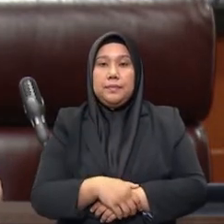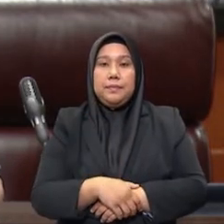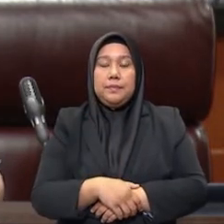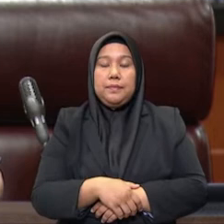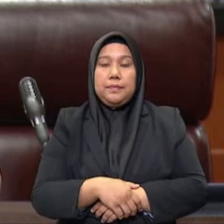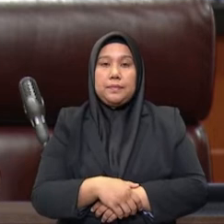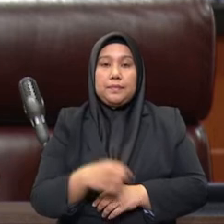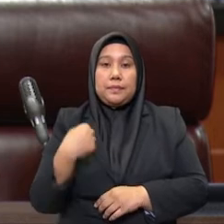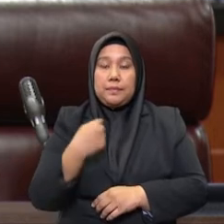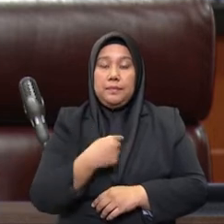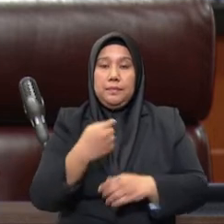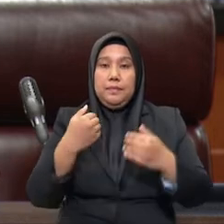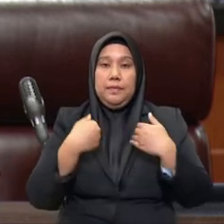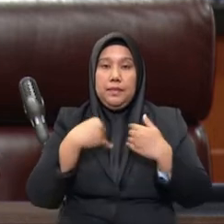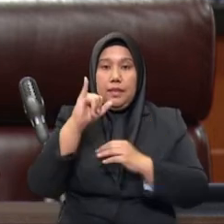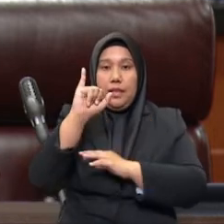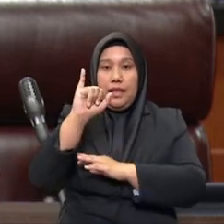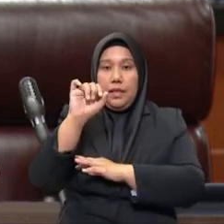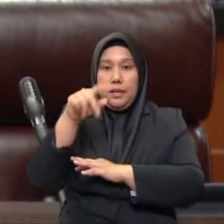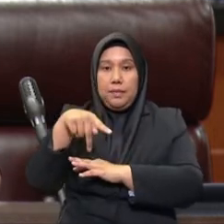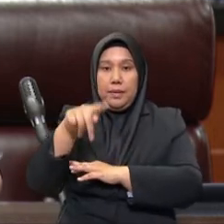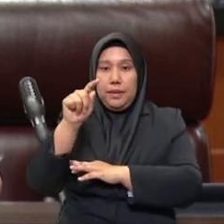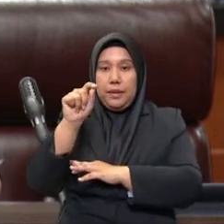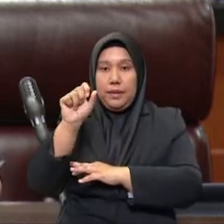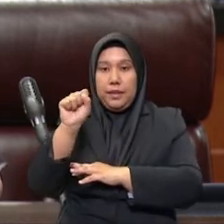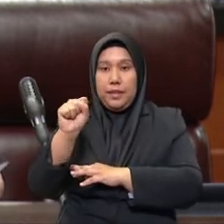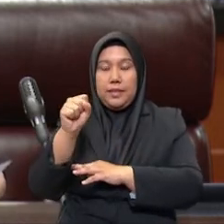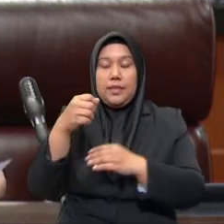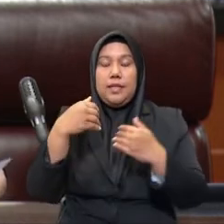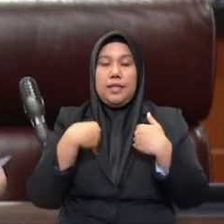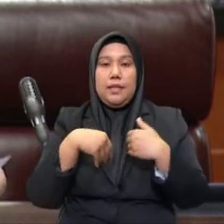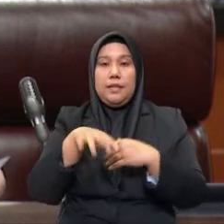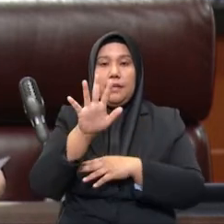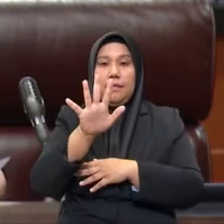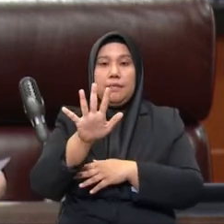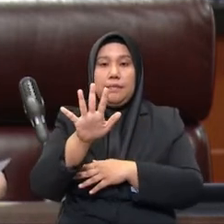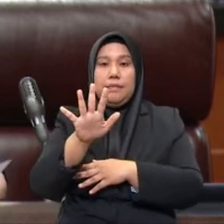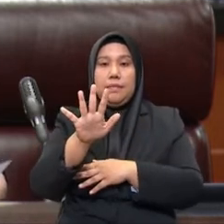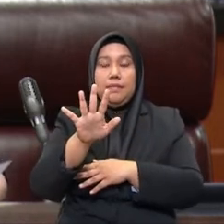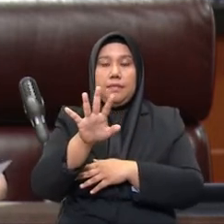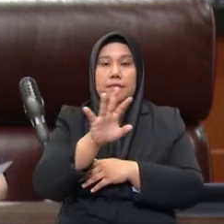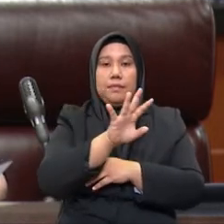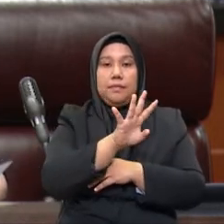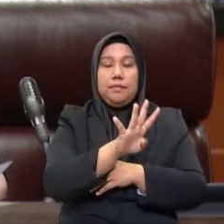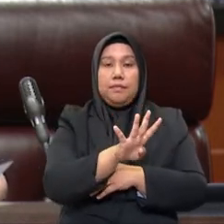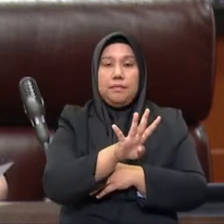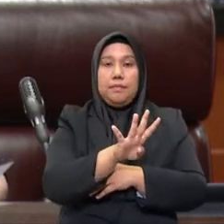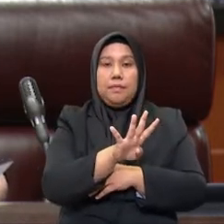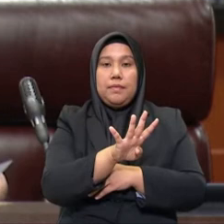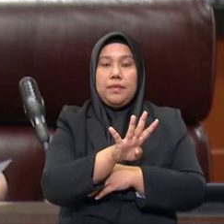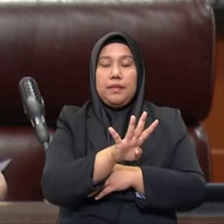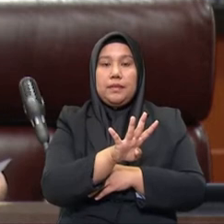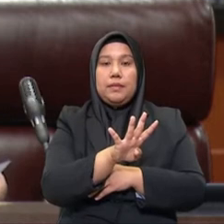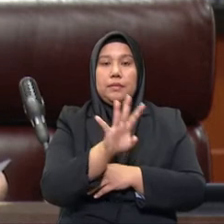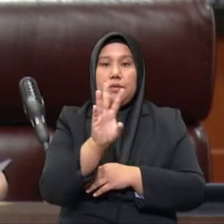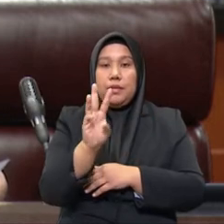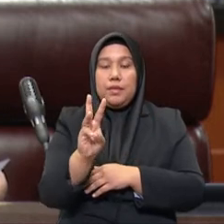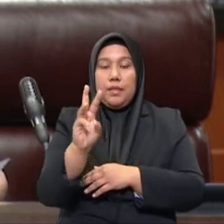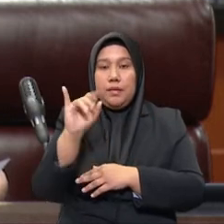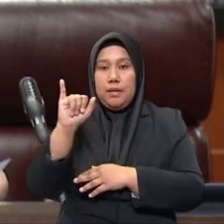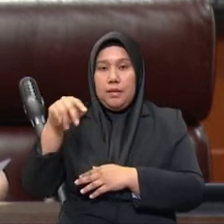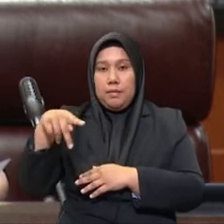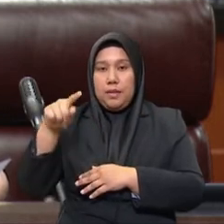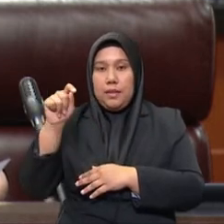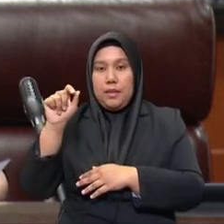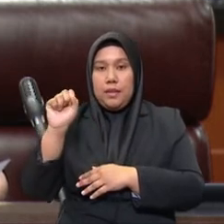setakat yang kita ada ni ada IPTS ada 5 dan 46 buah IPTS di